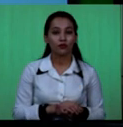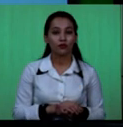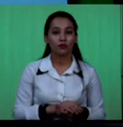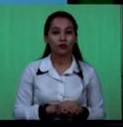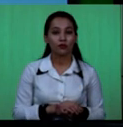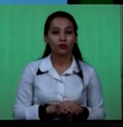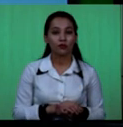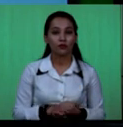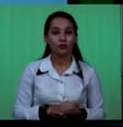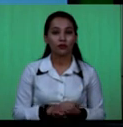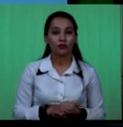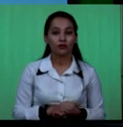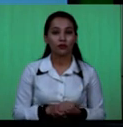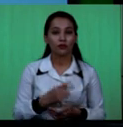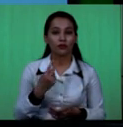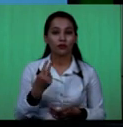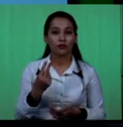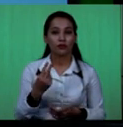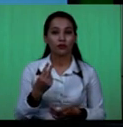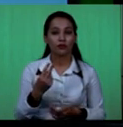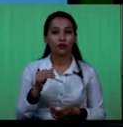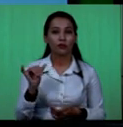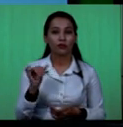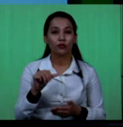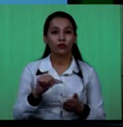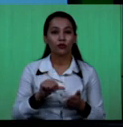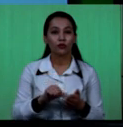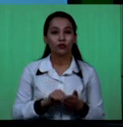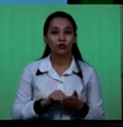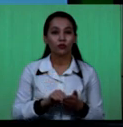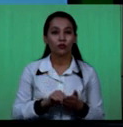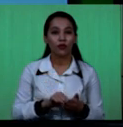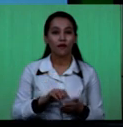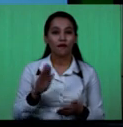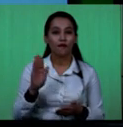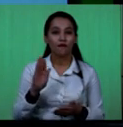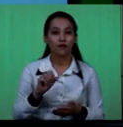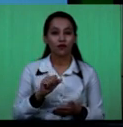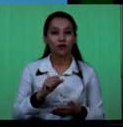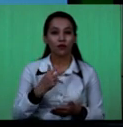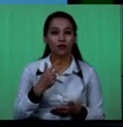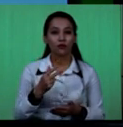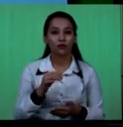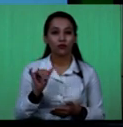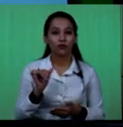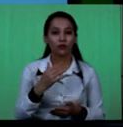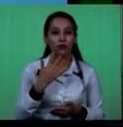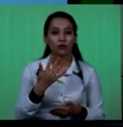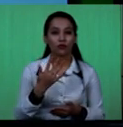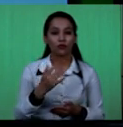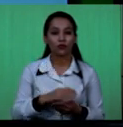demak, 2 bilan 6 ning ko'paytmasi va 3 bilan 5 ning